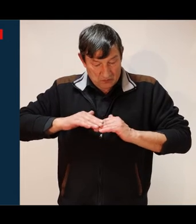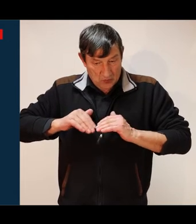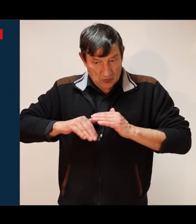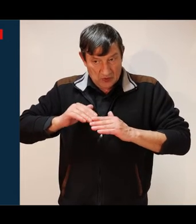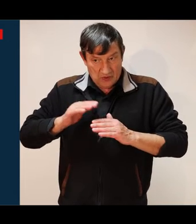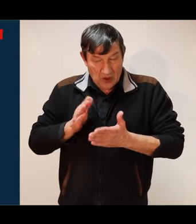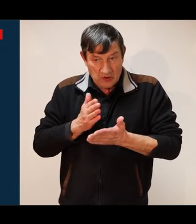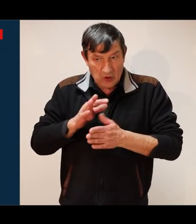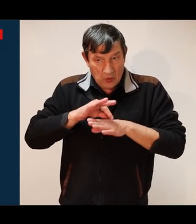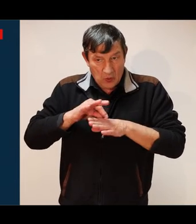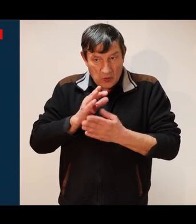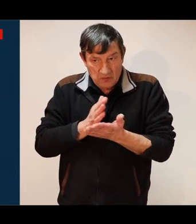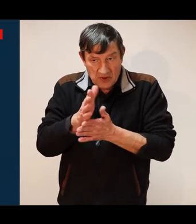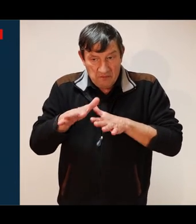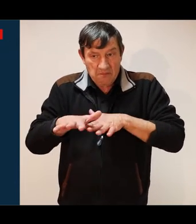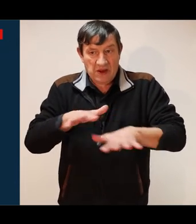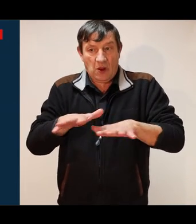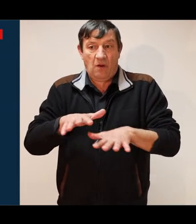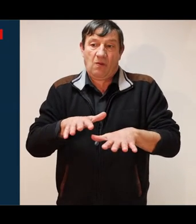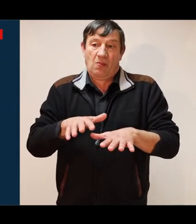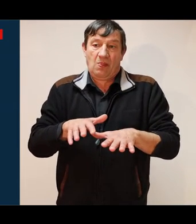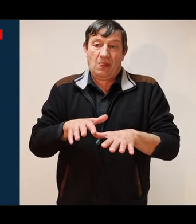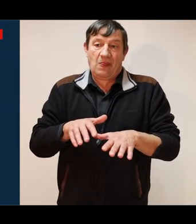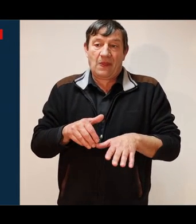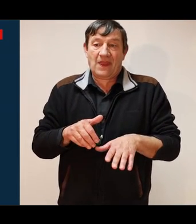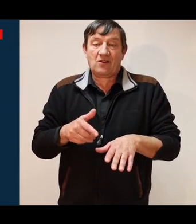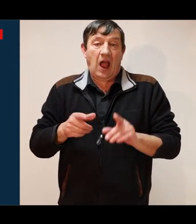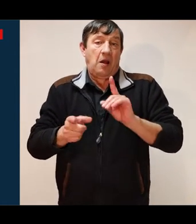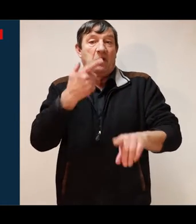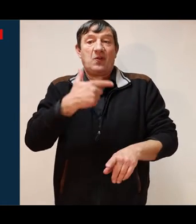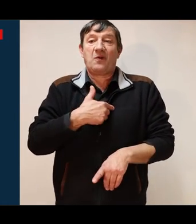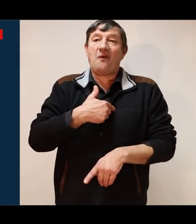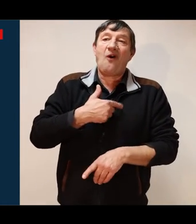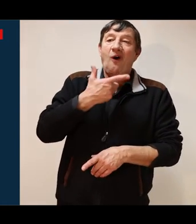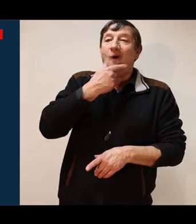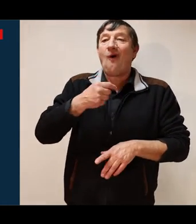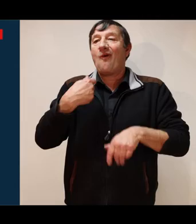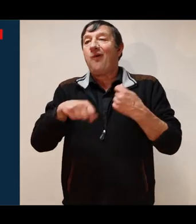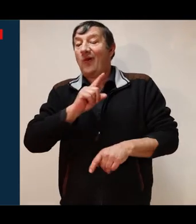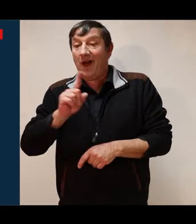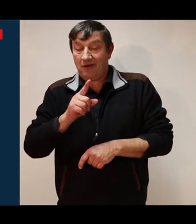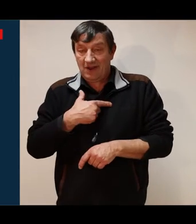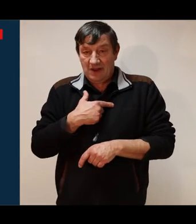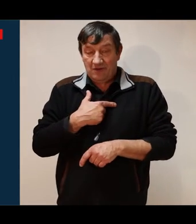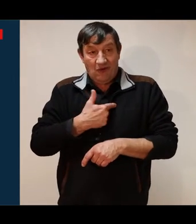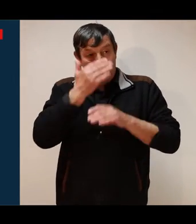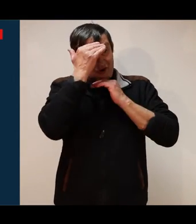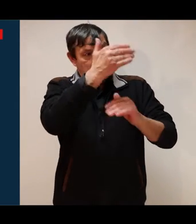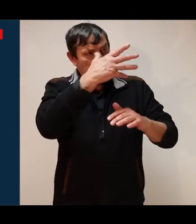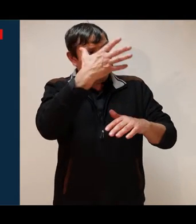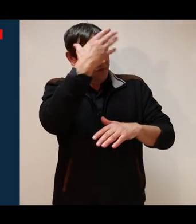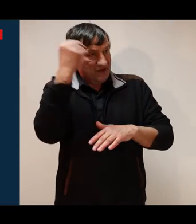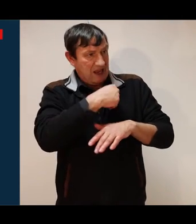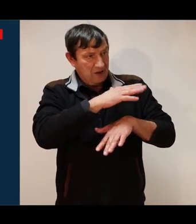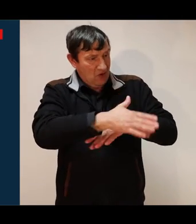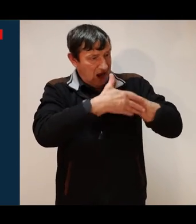ça se conduit de façon méthodique. Donc, c'est trop important pour être géré en amateur. Donc, n'hésitez pas à faire confiance à des